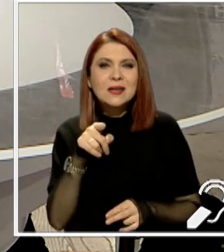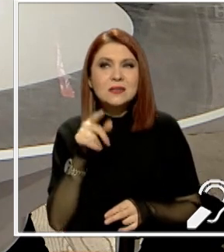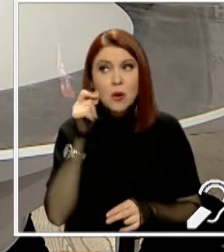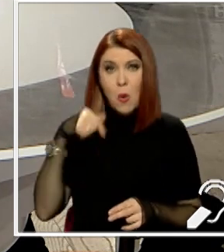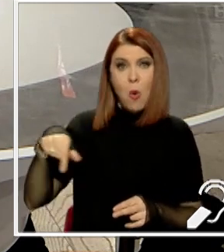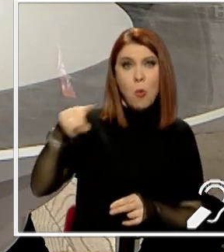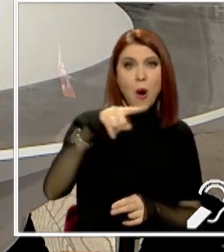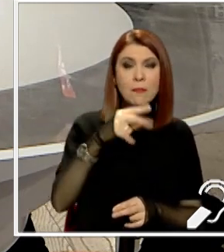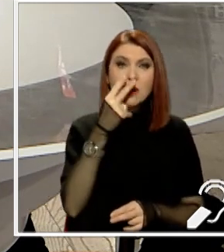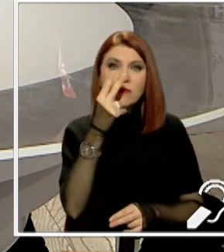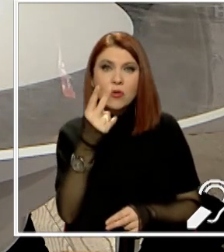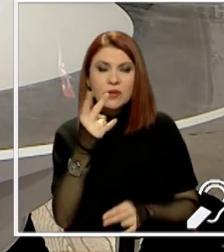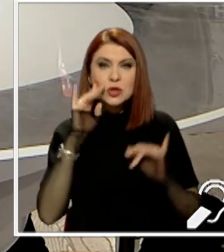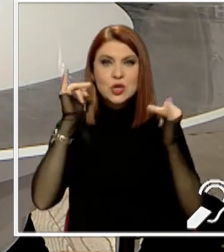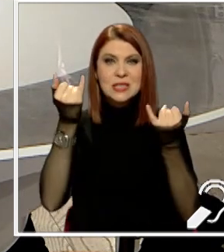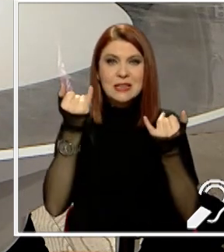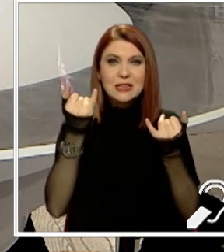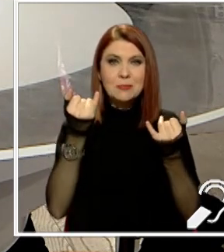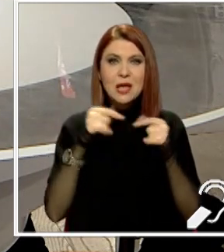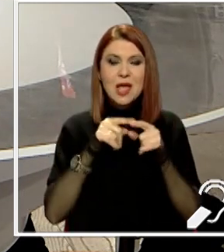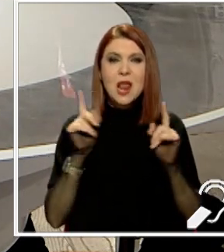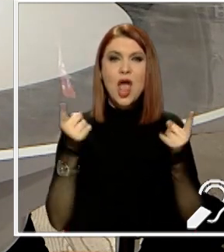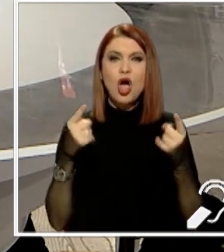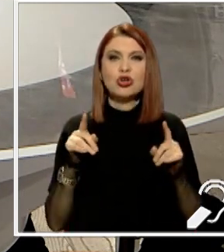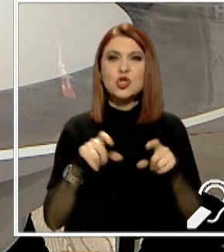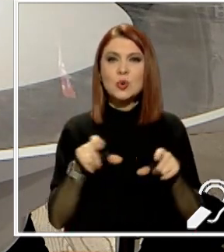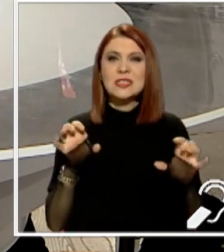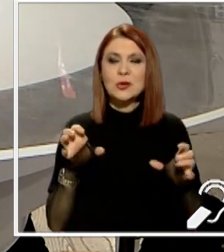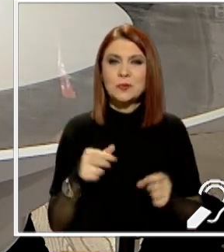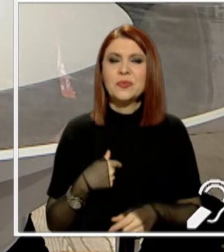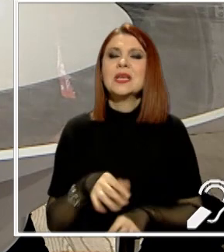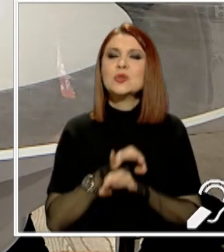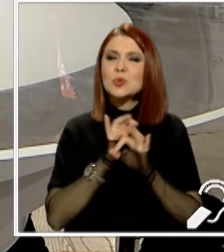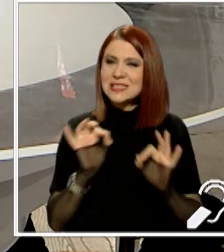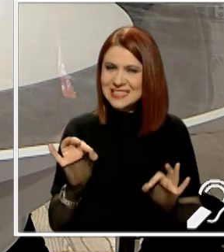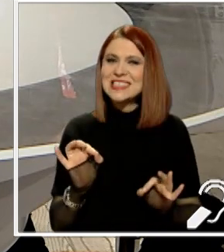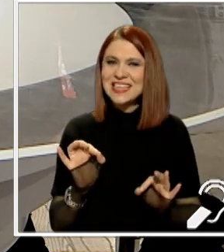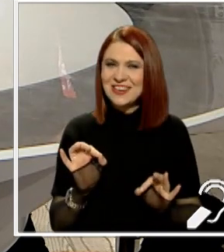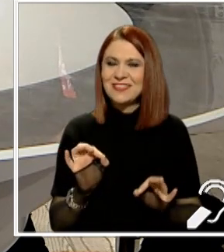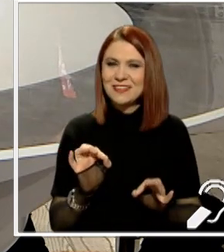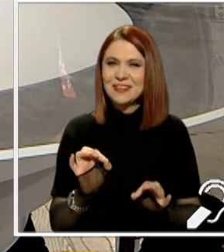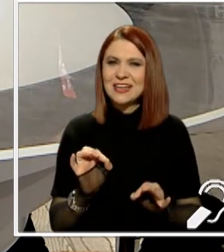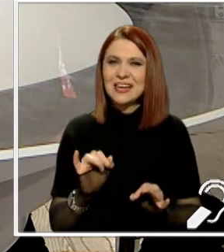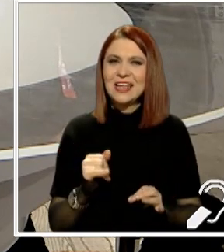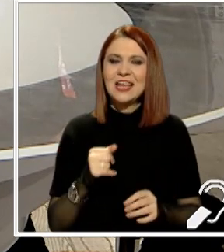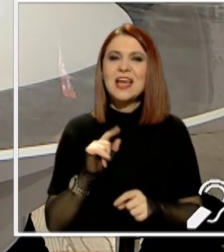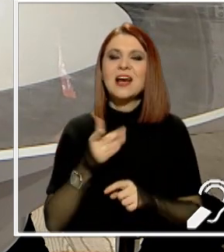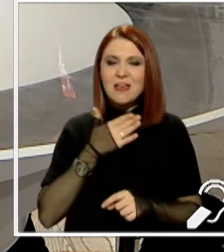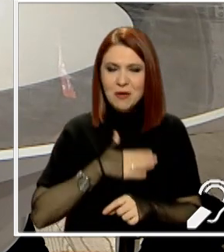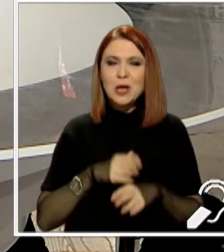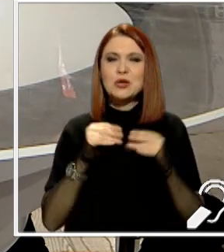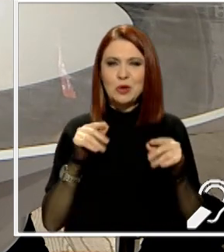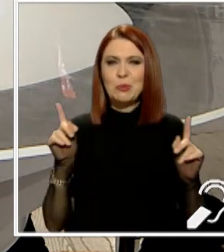that the audience, the Romanian audience, will perceive our music? I'm pretty sure they're going to like the music. They're going to like the music a